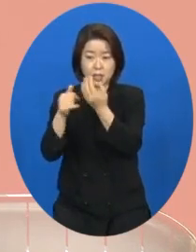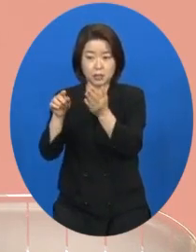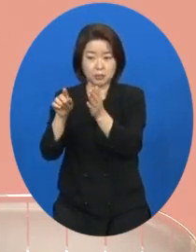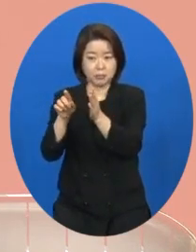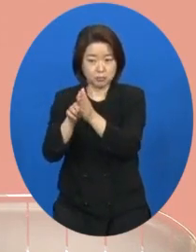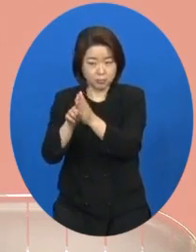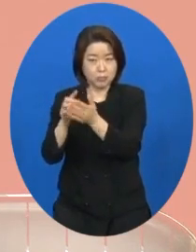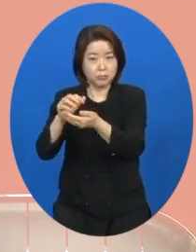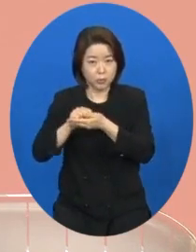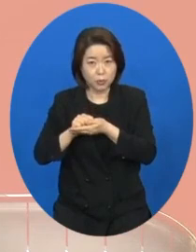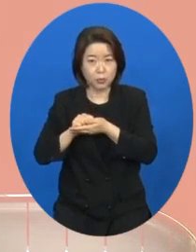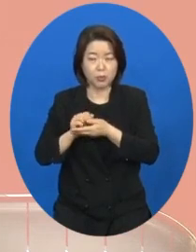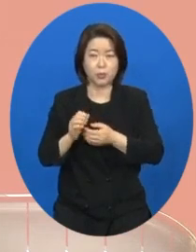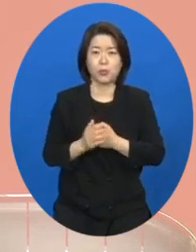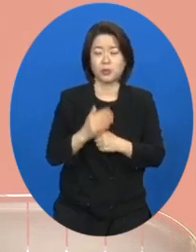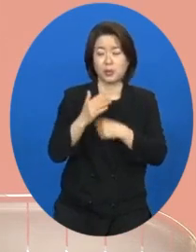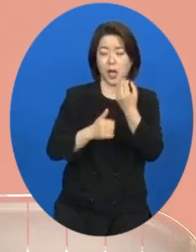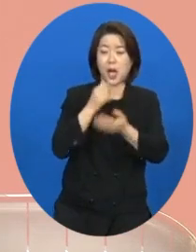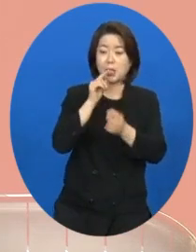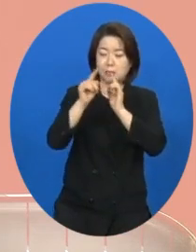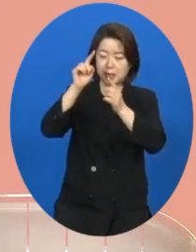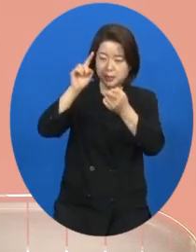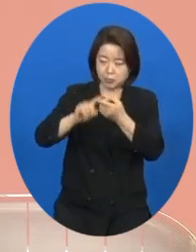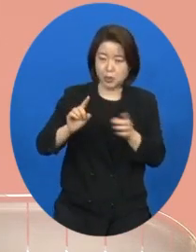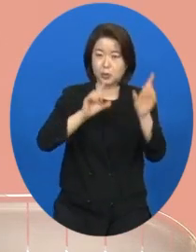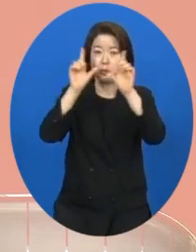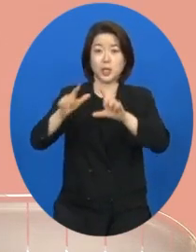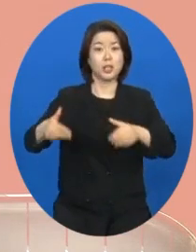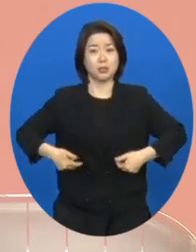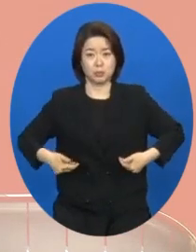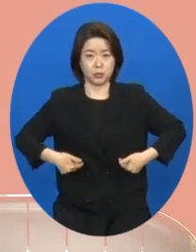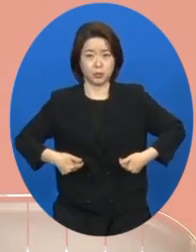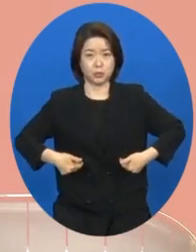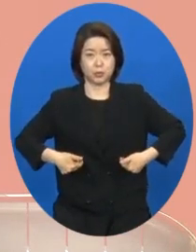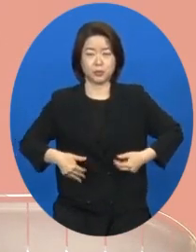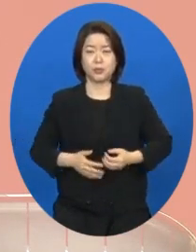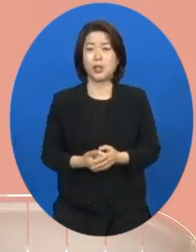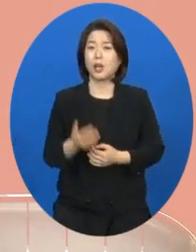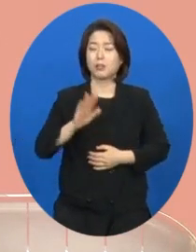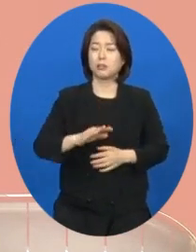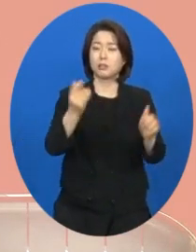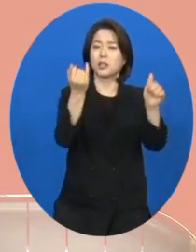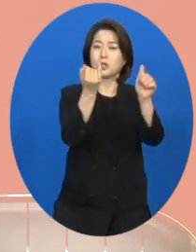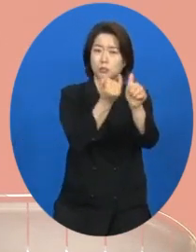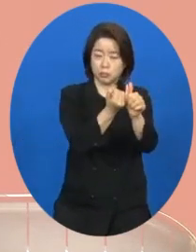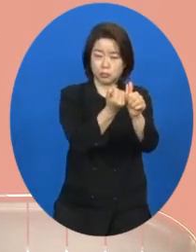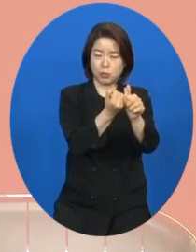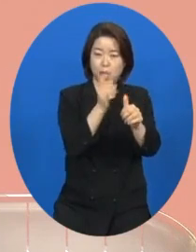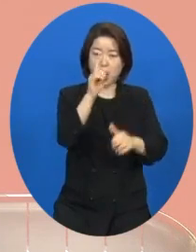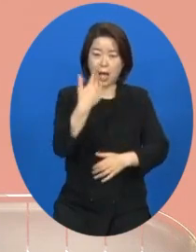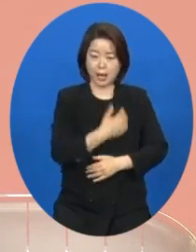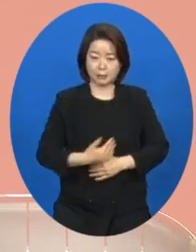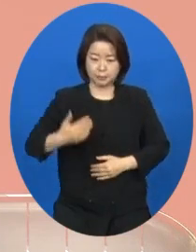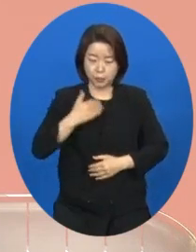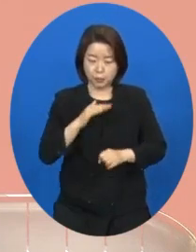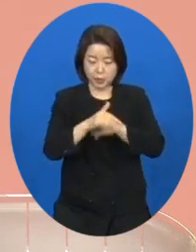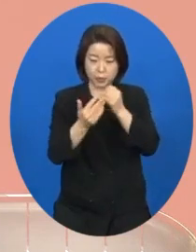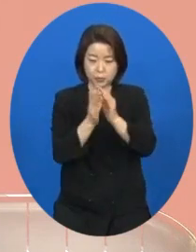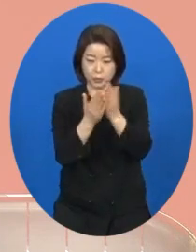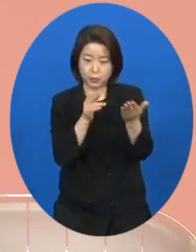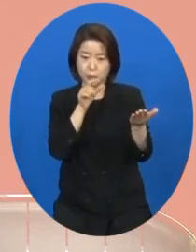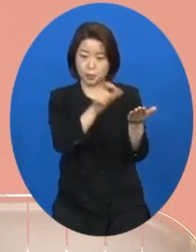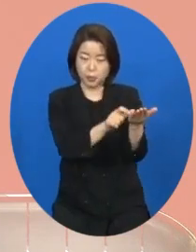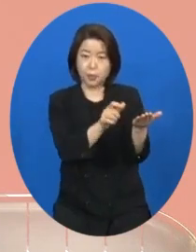거고 그렇다면 하나님의 말씀대로 살아야 하는 거잖아요. 그런데 부부가 한 몸이라고 성경에 말하고